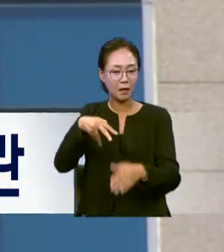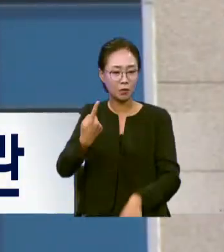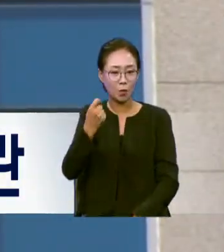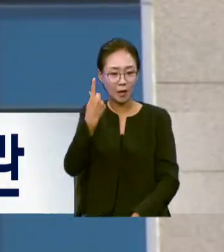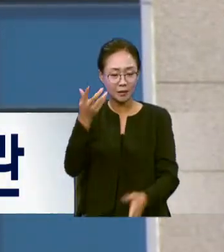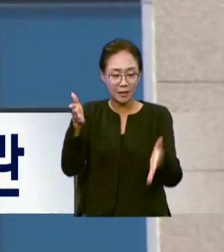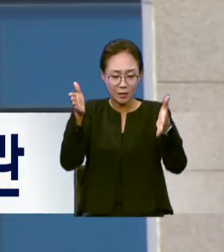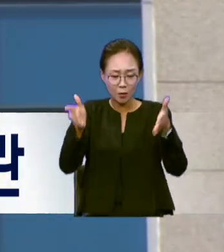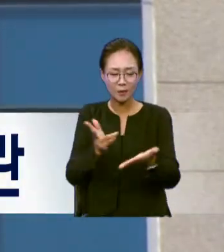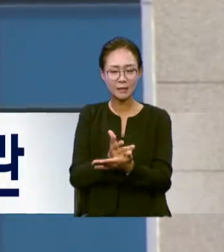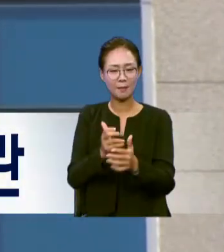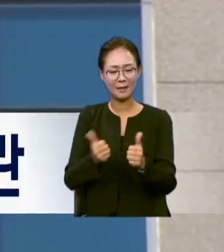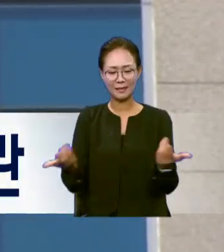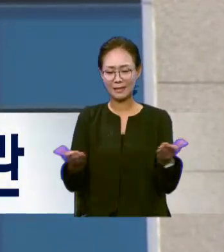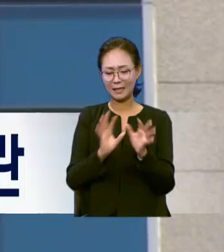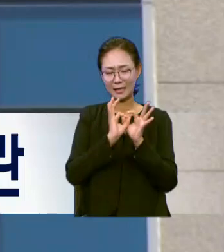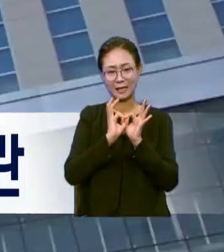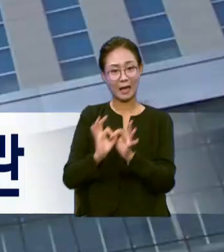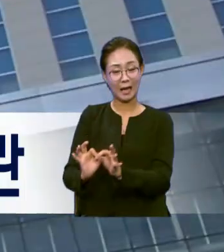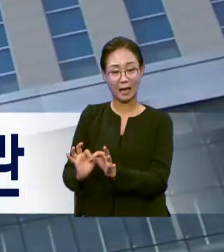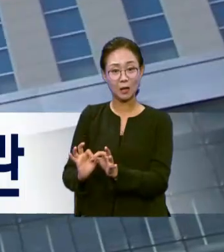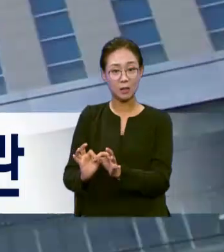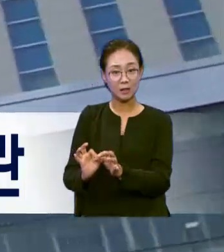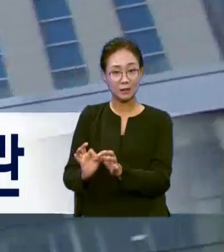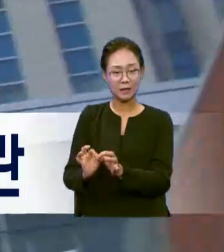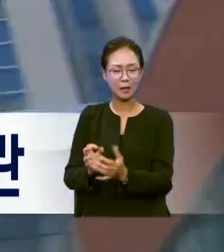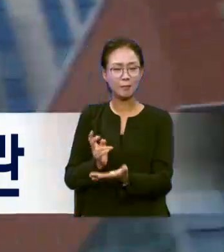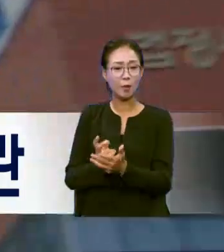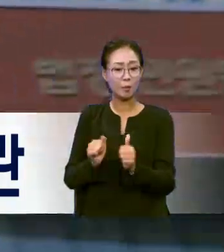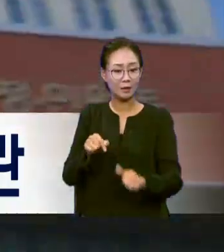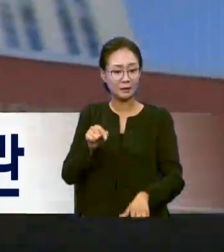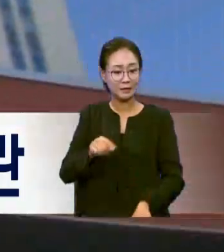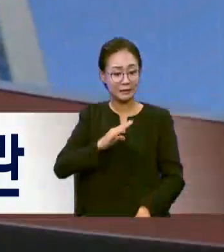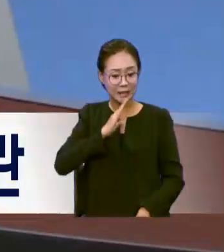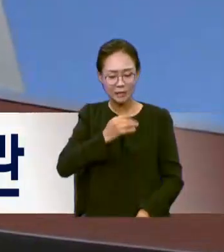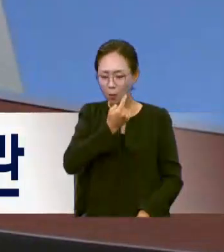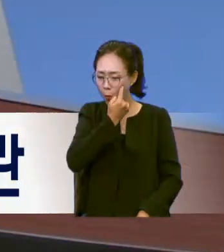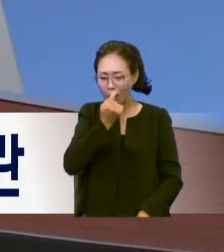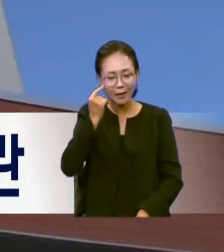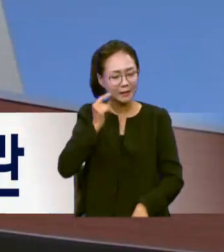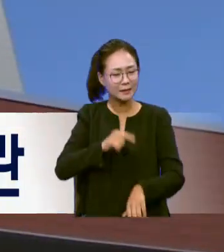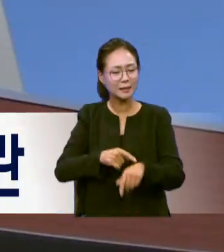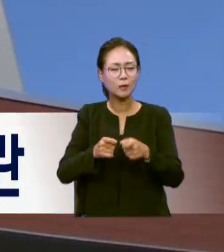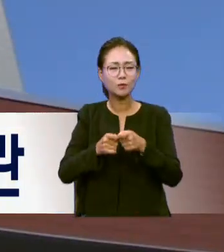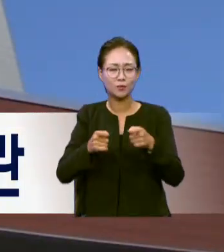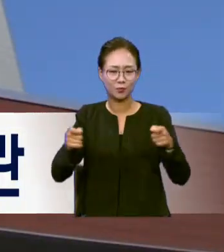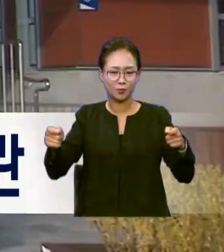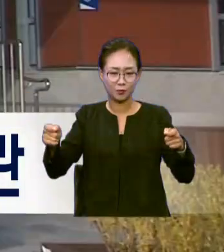달 가까이 재판 업무를 이어온 것에 대해 법원은 사실 확인에 시간이 걸렸고